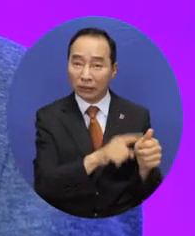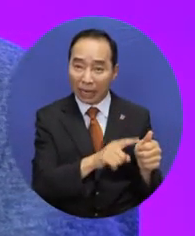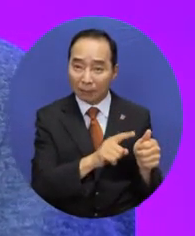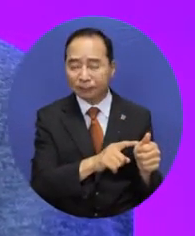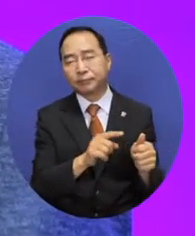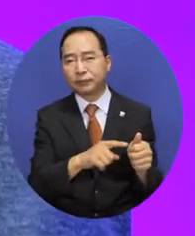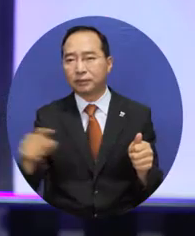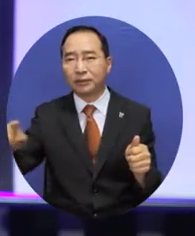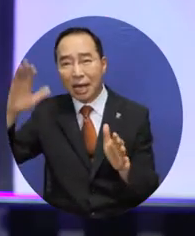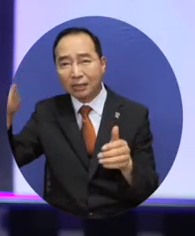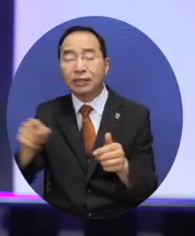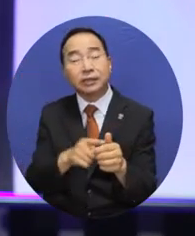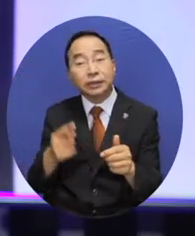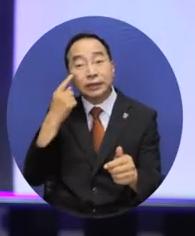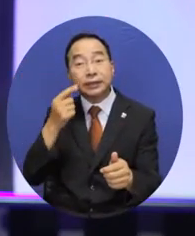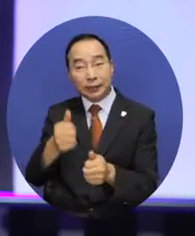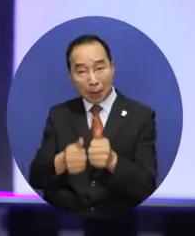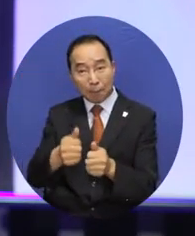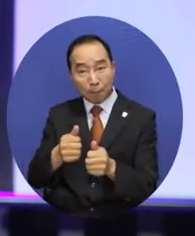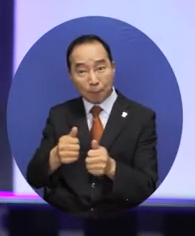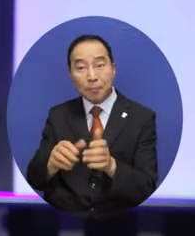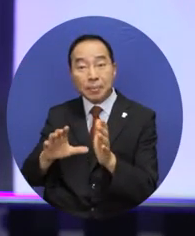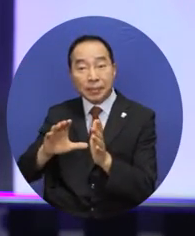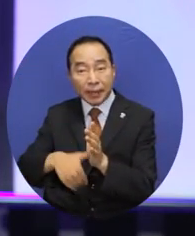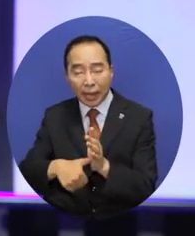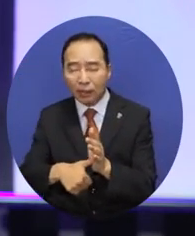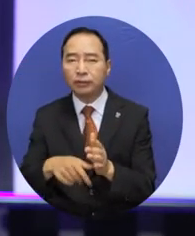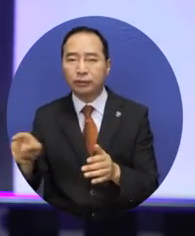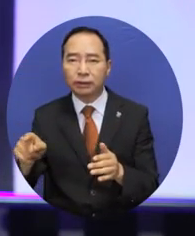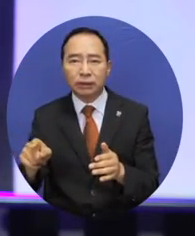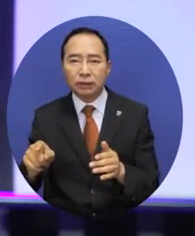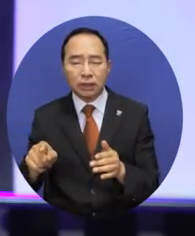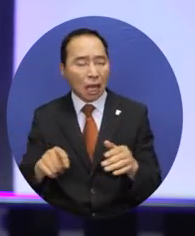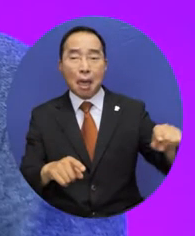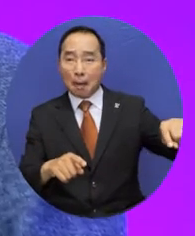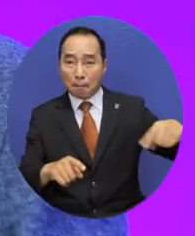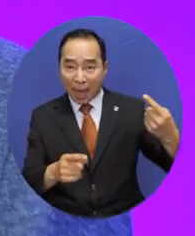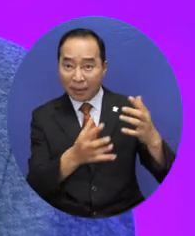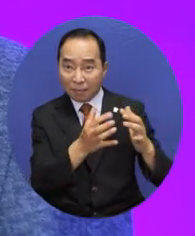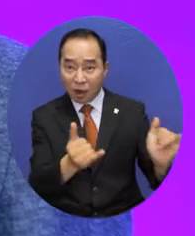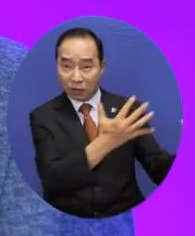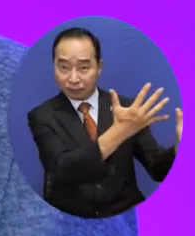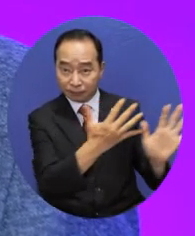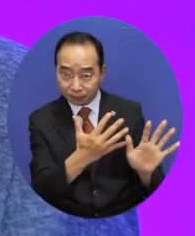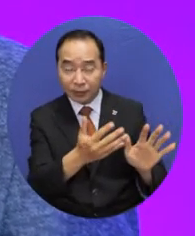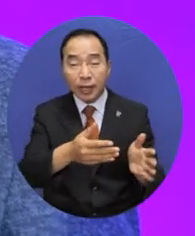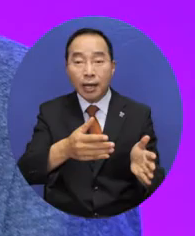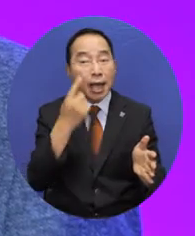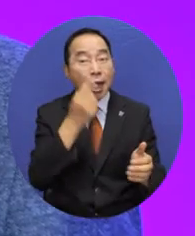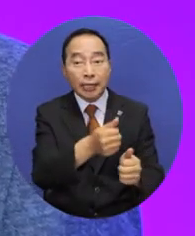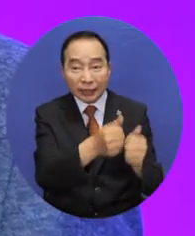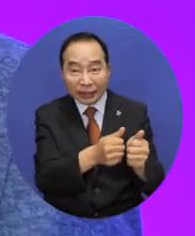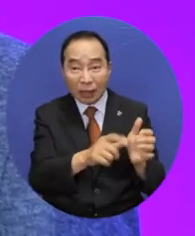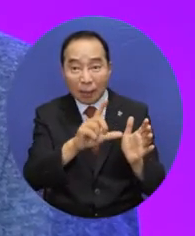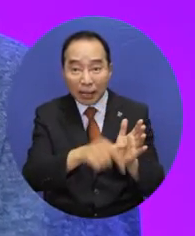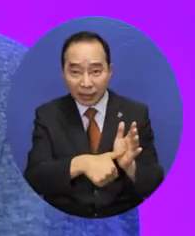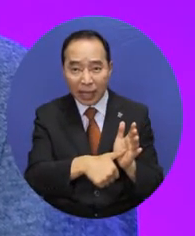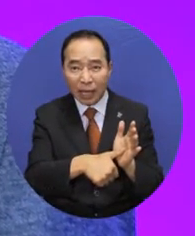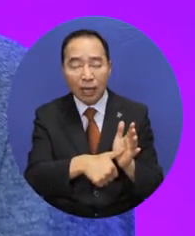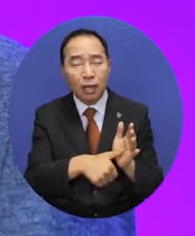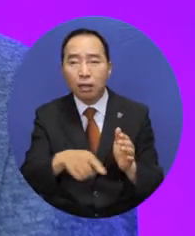설문을 했습니다. 과연 몇 퍼센트의 사람들이 사람이 죽을 수 있는 450볼트까지